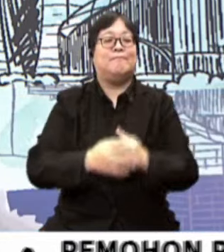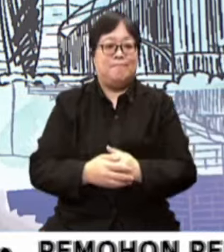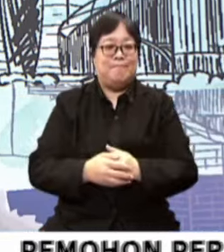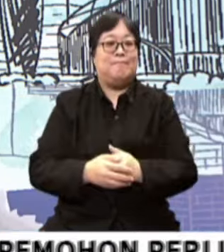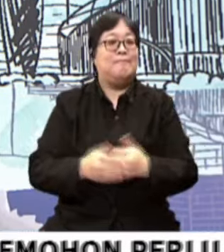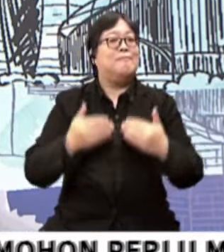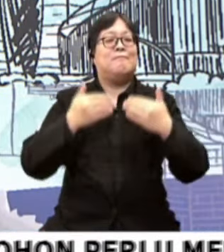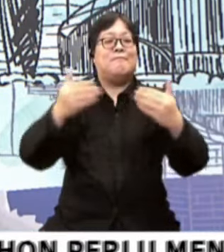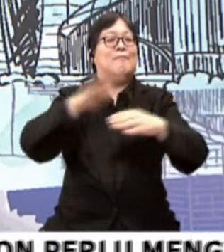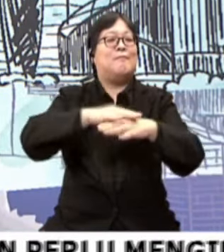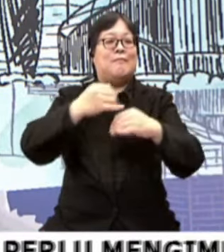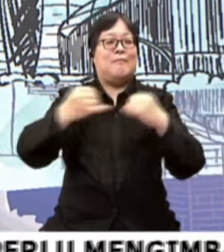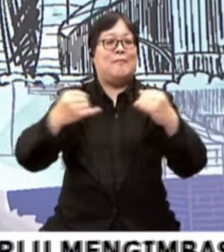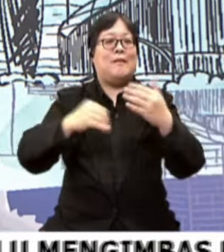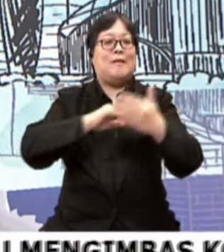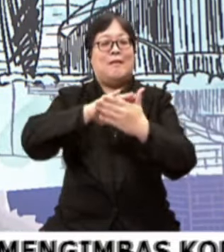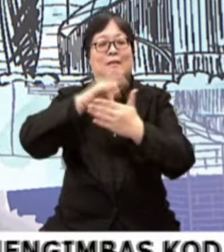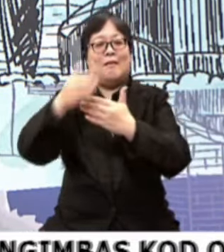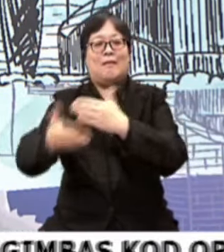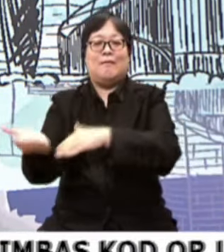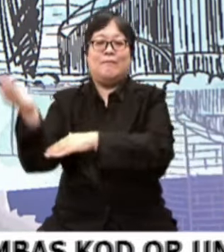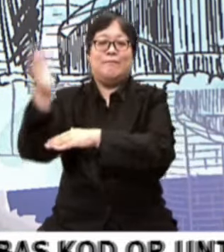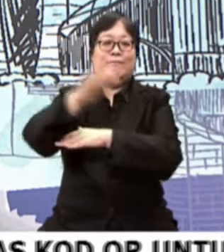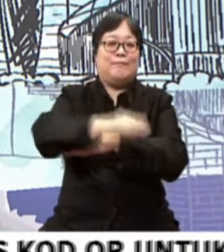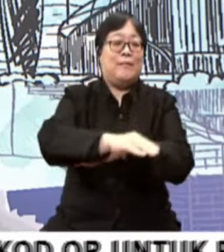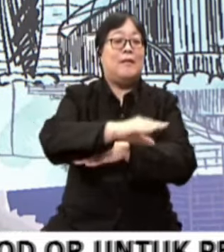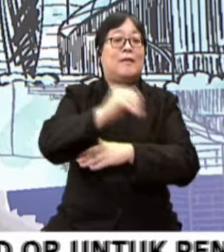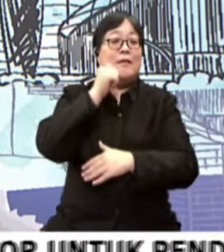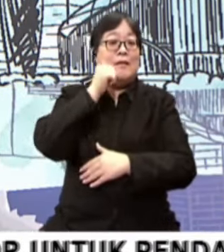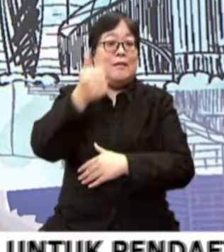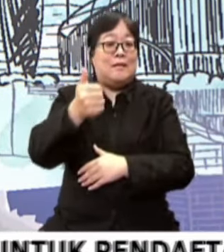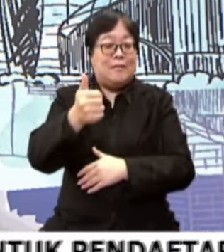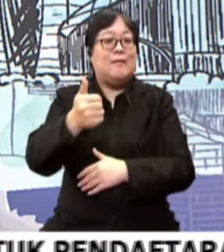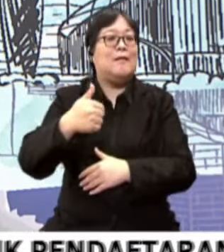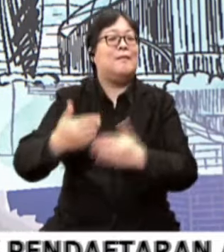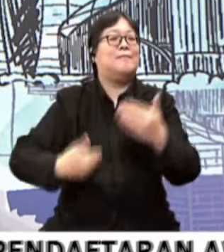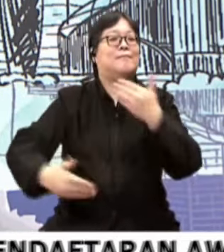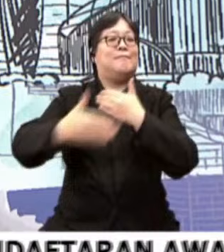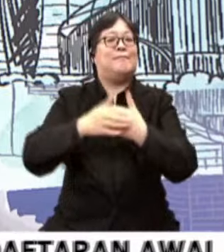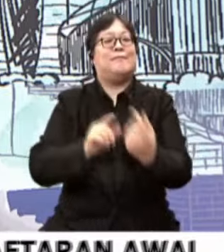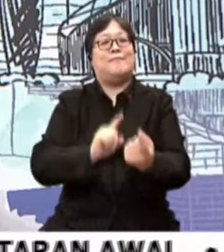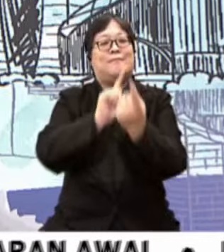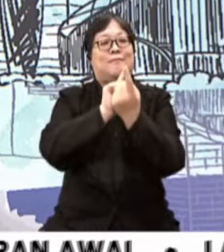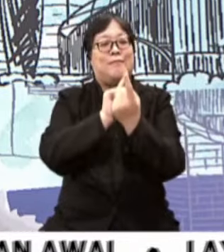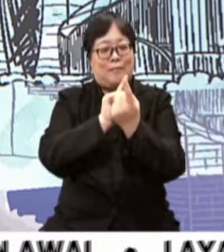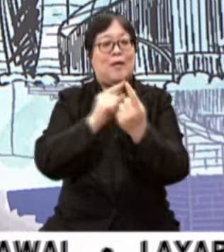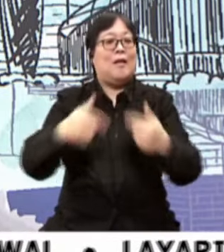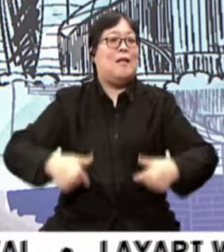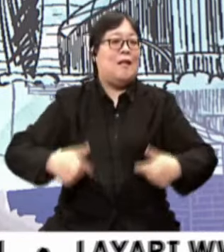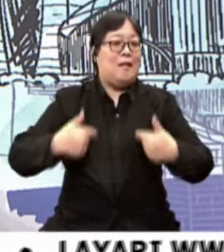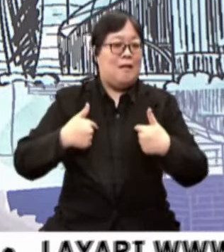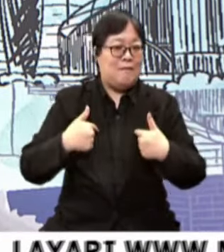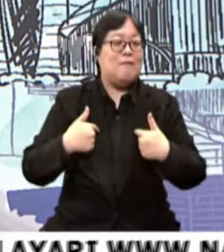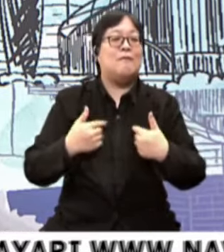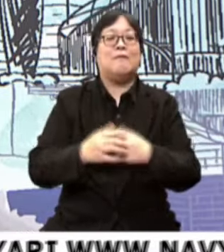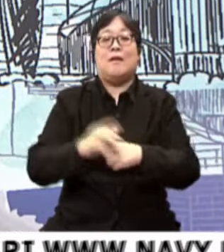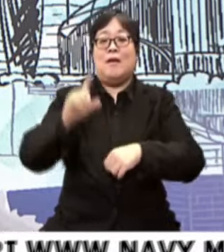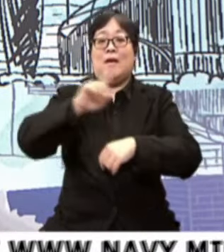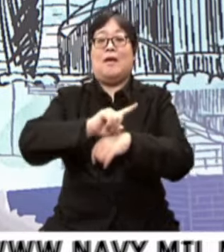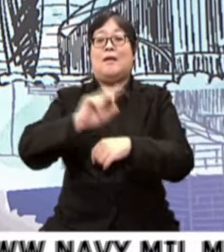cara dalam kalian sehingga pembahasan dan juga esok jangan lupa kami akan terus bersiaran untuk membawakan kepada anda esok adalah merupakan